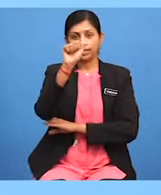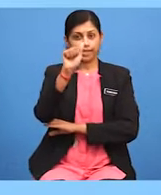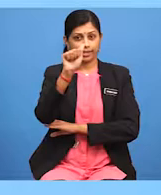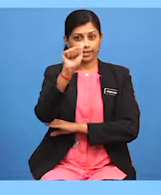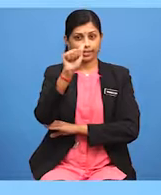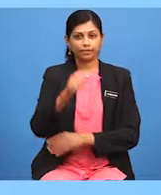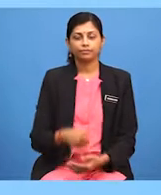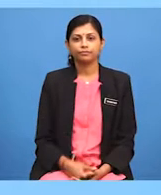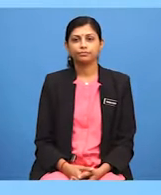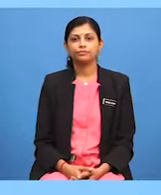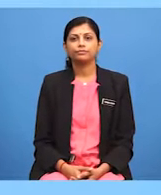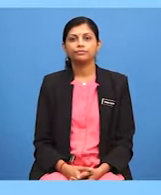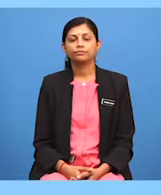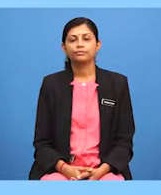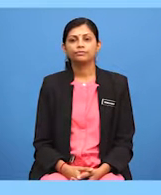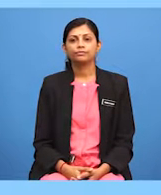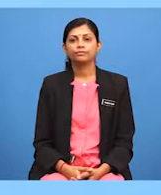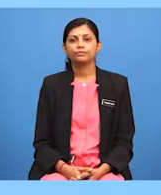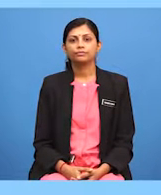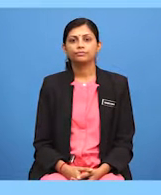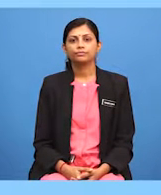tenaga keupayaan graviti.